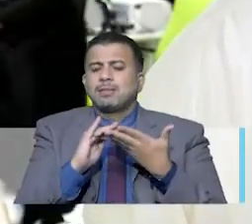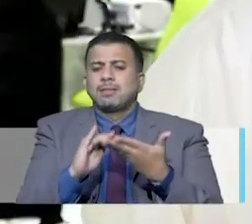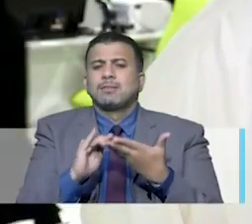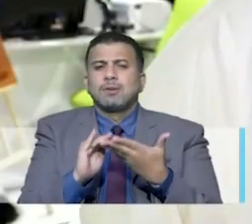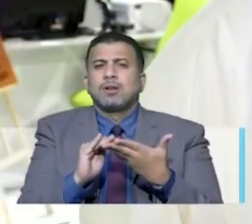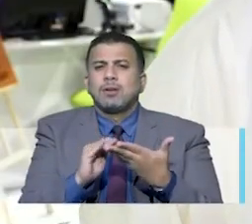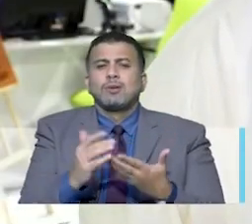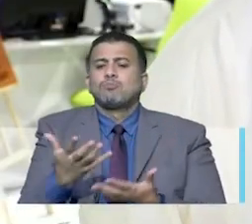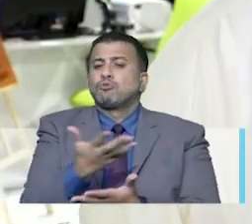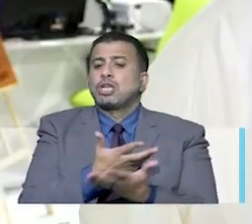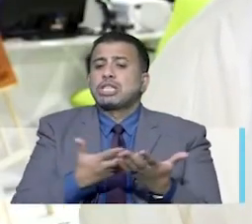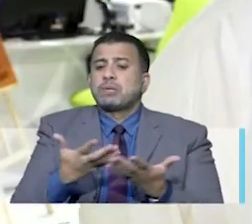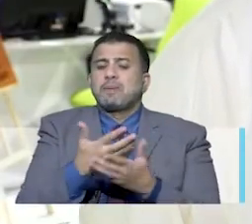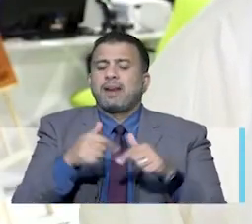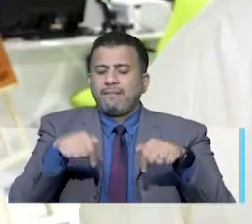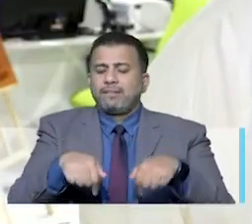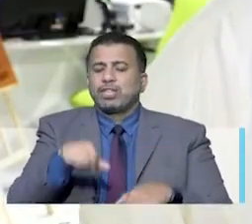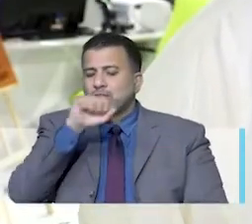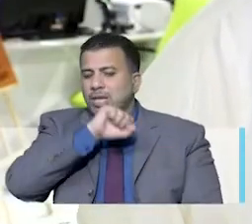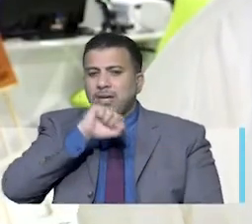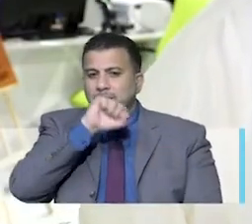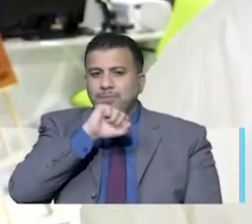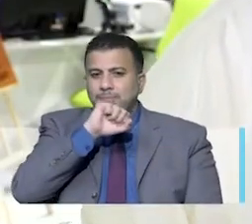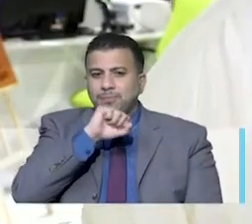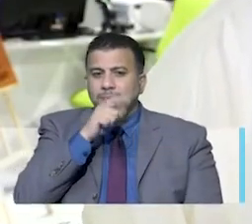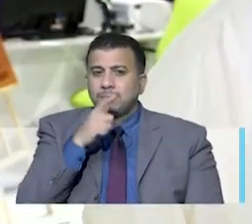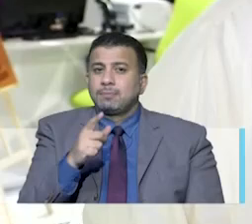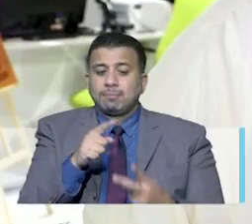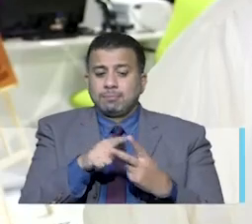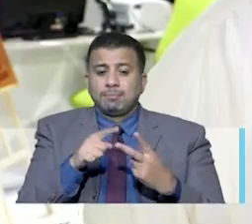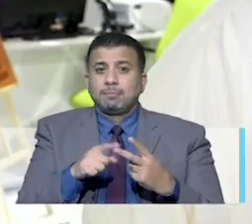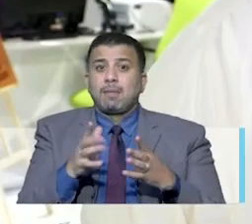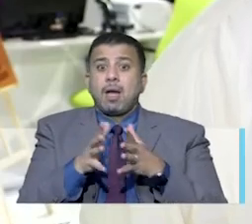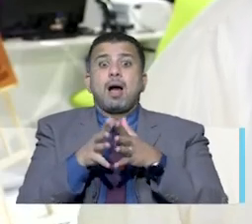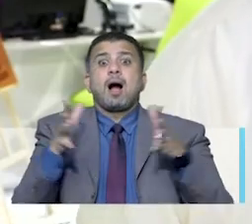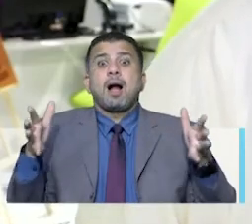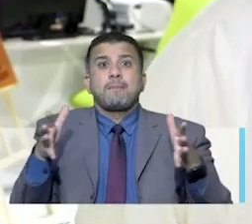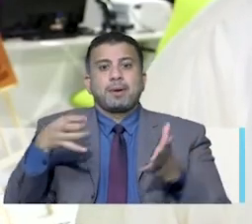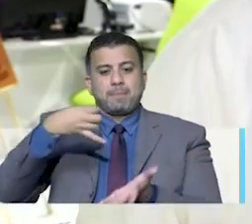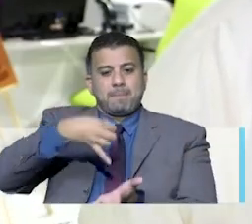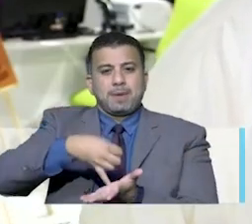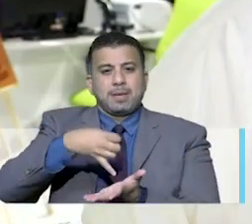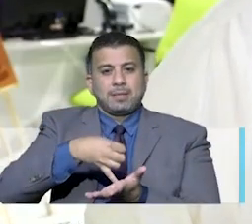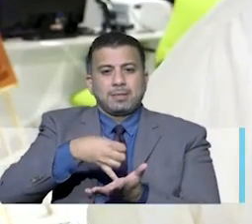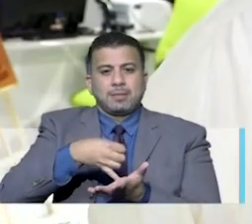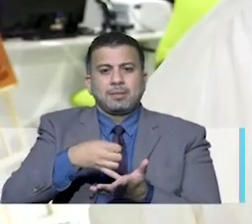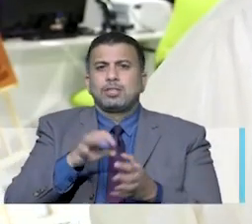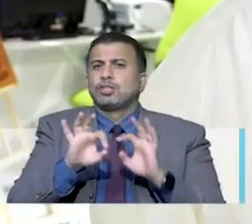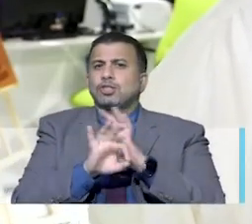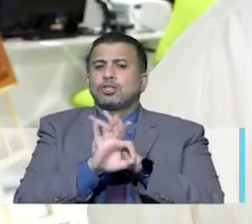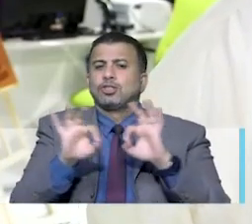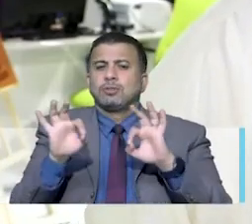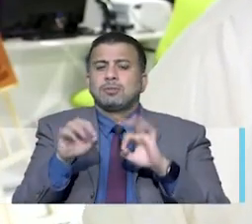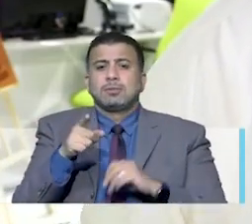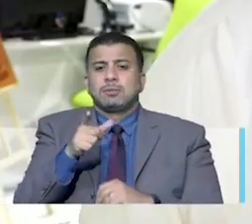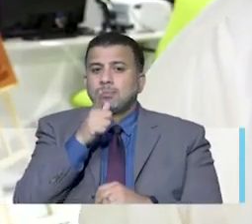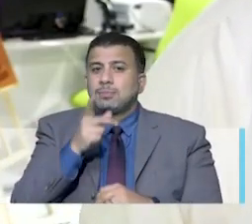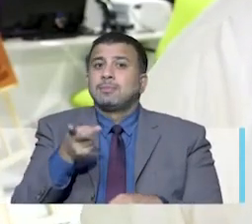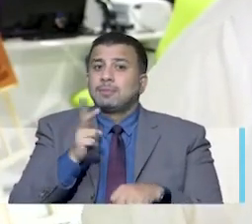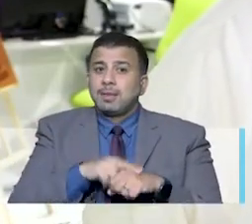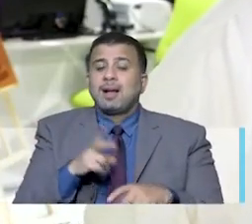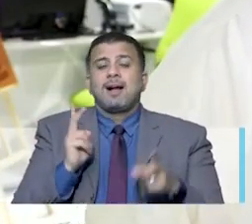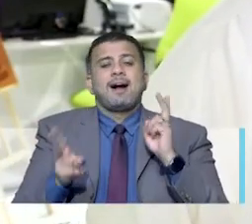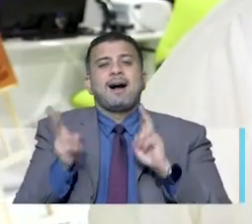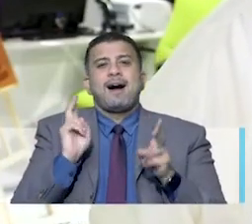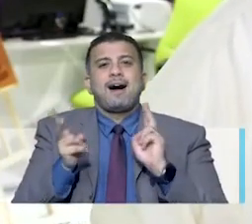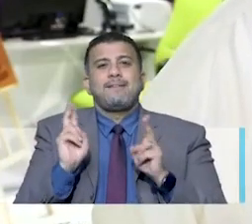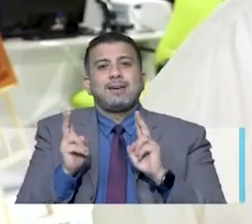تفيد المستثمرين في اماره الشارقه هذا اكبر مراكزنا واكثرهم تكاملا ونحتفل ايضا